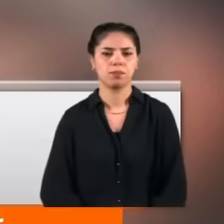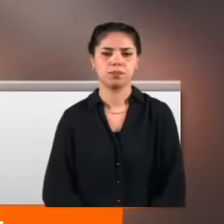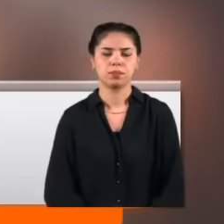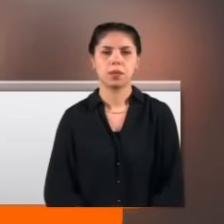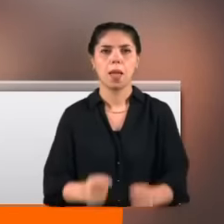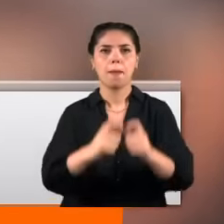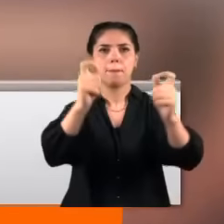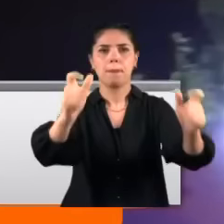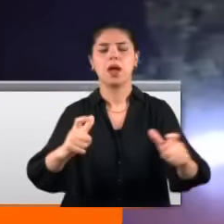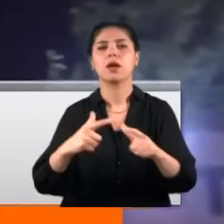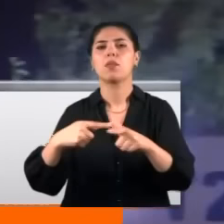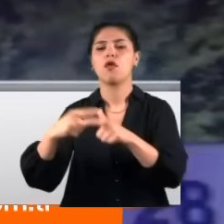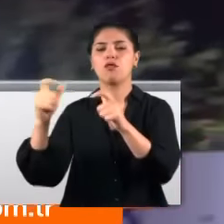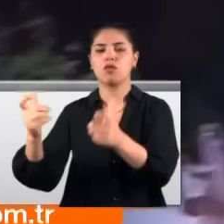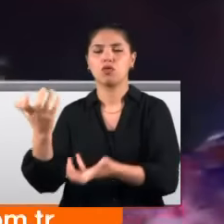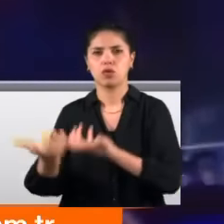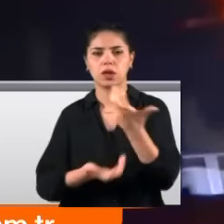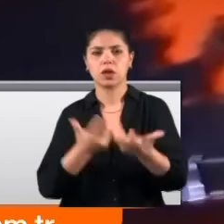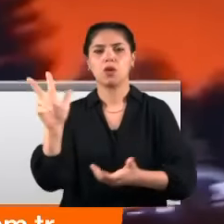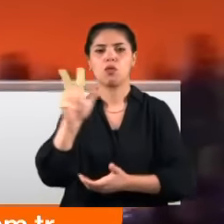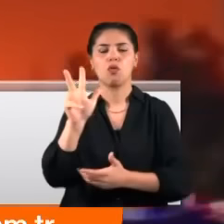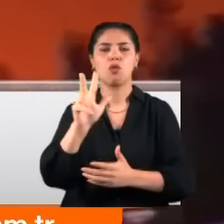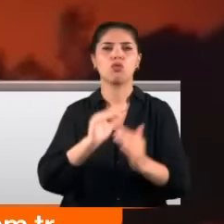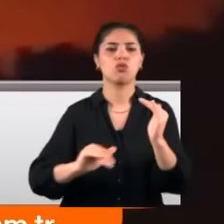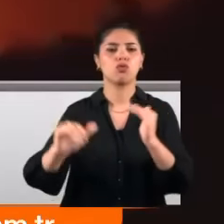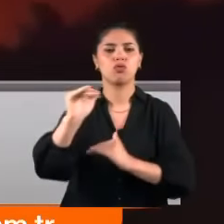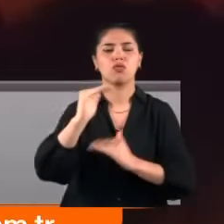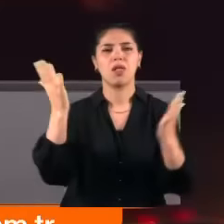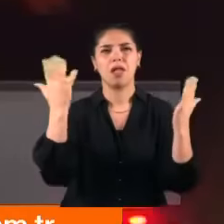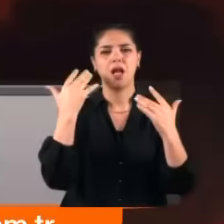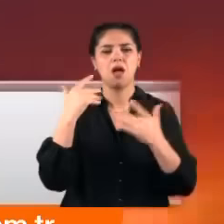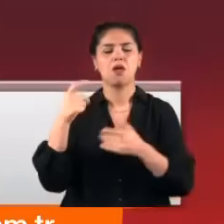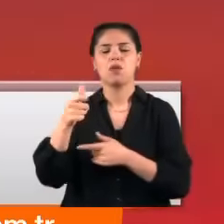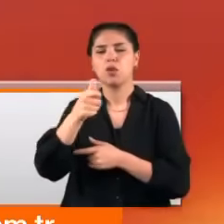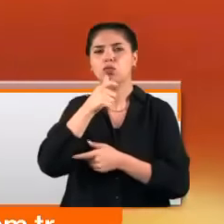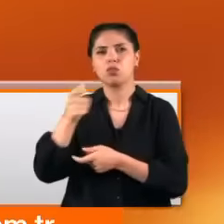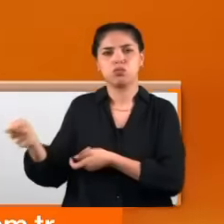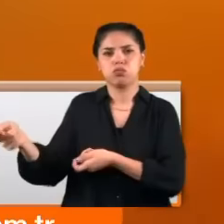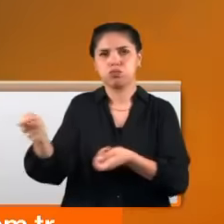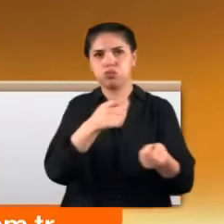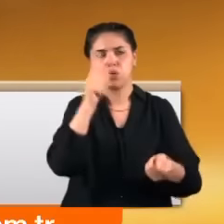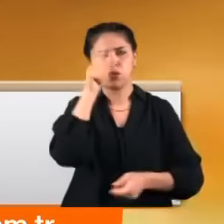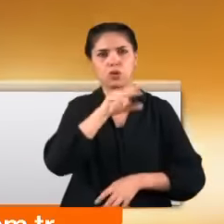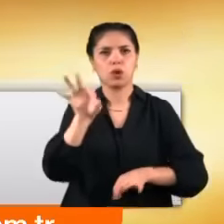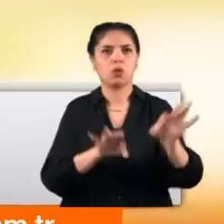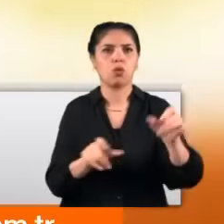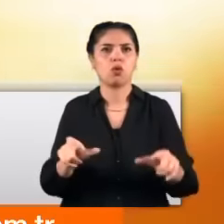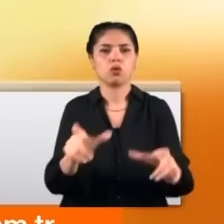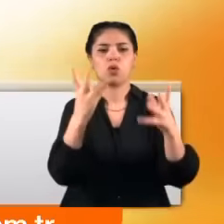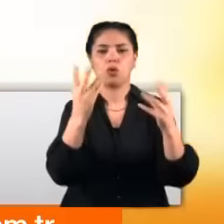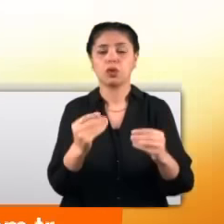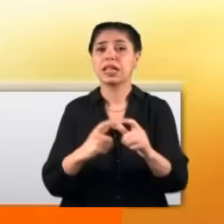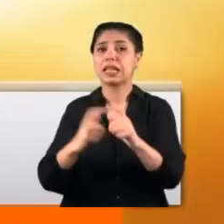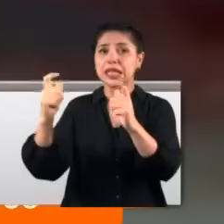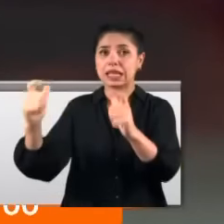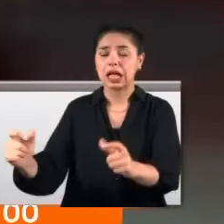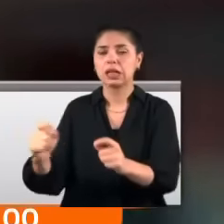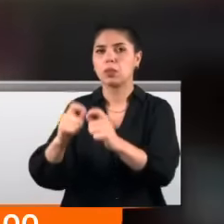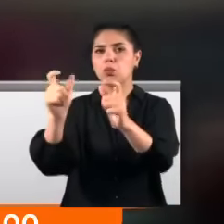Bergama ve Foça yangınları 30'u aşkın hava aracıyla gerçekleştirilen yoğun müdahale sonucu kontrol altına alındı. Ama Gazi Emir ile